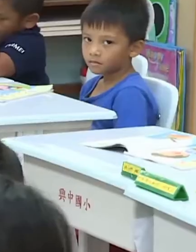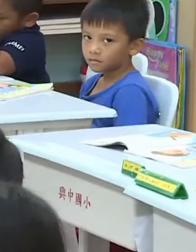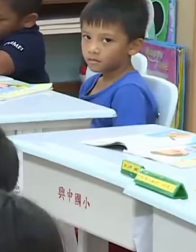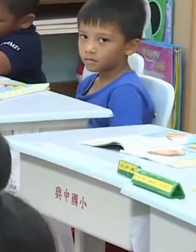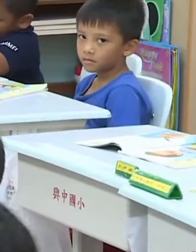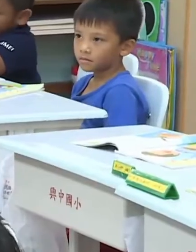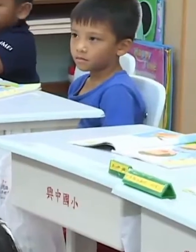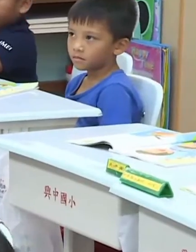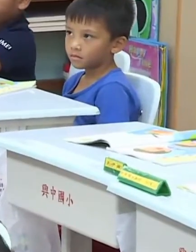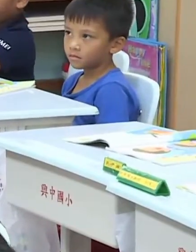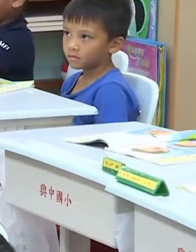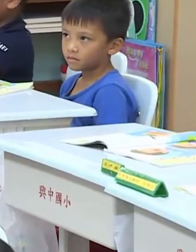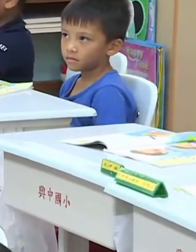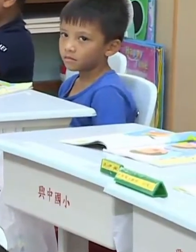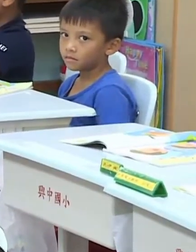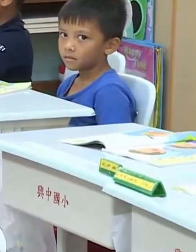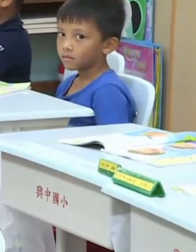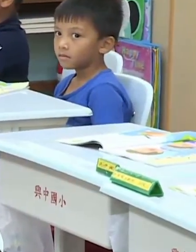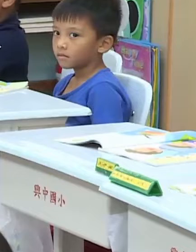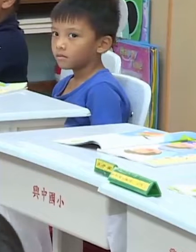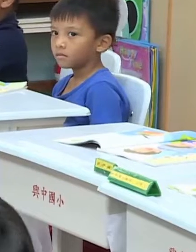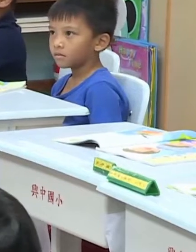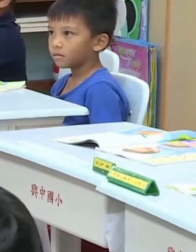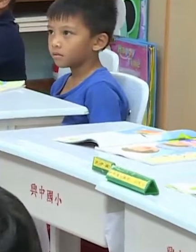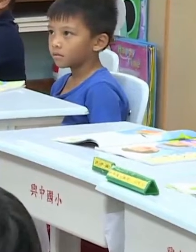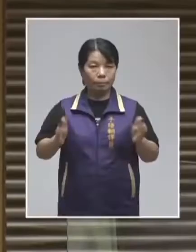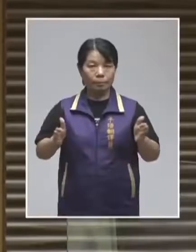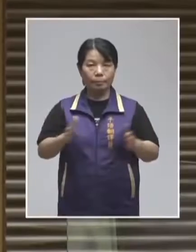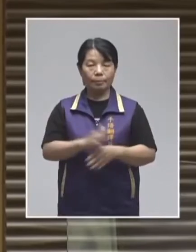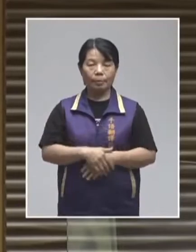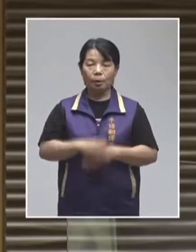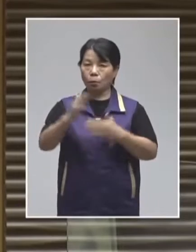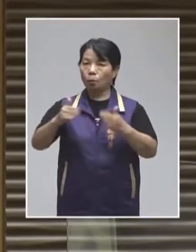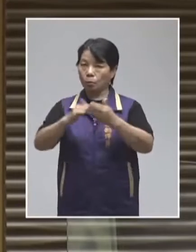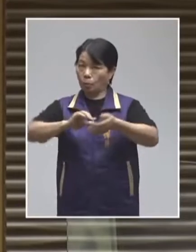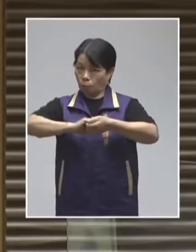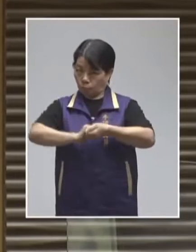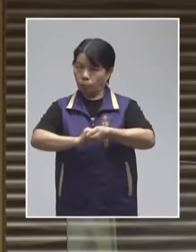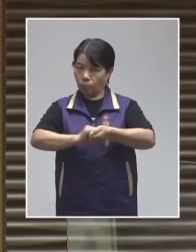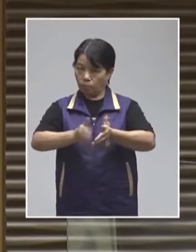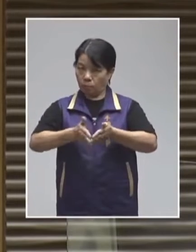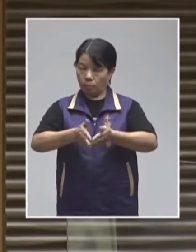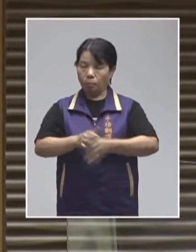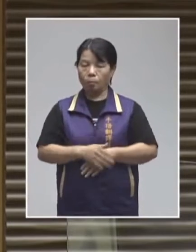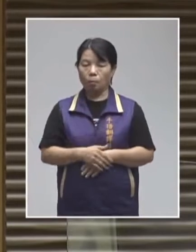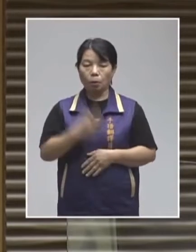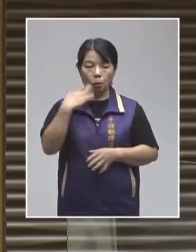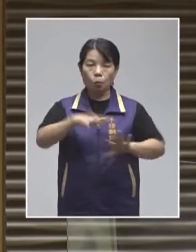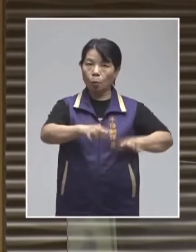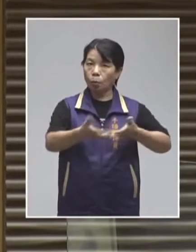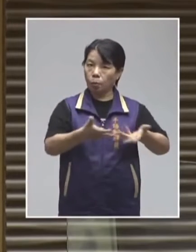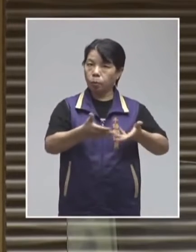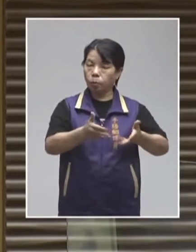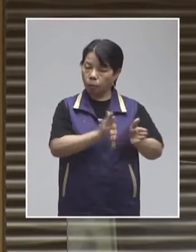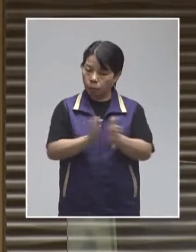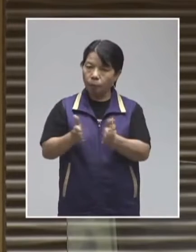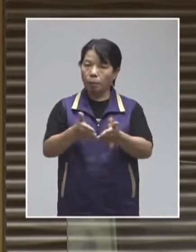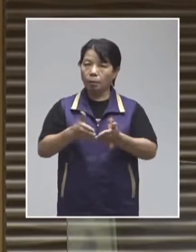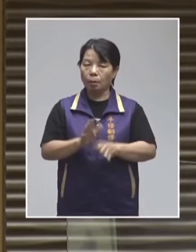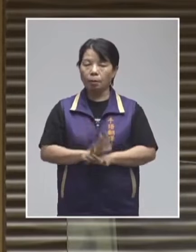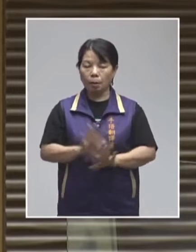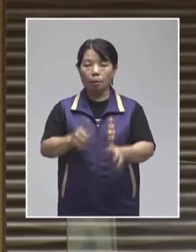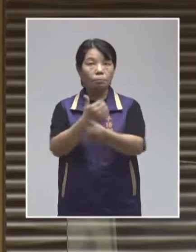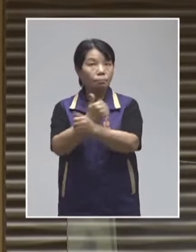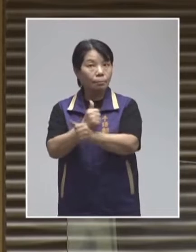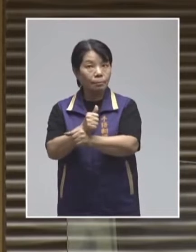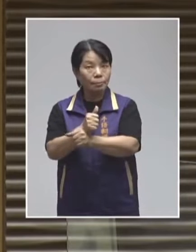定，并加强防疫措施。 学校真的有必要有一些事情必须去安排好，比如说期末考或